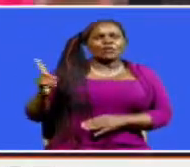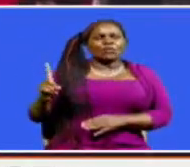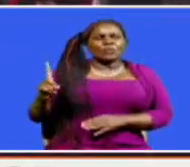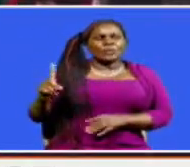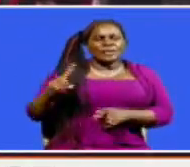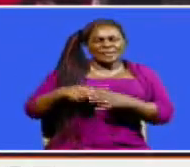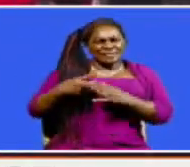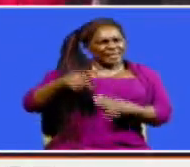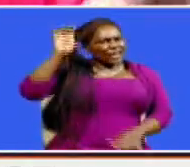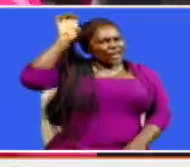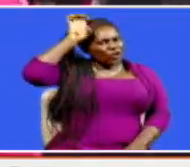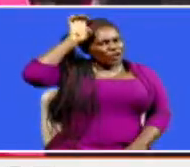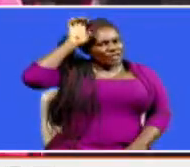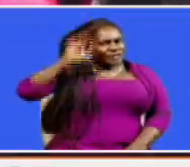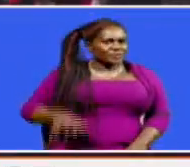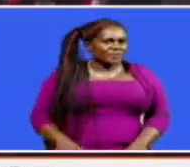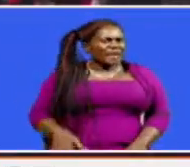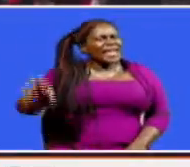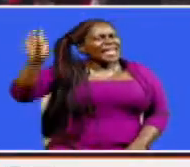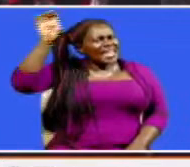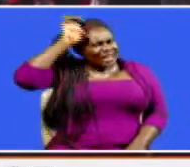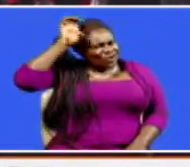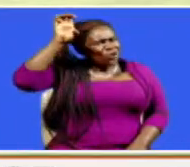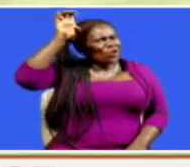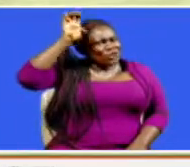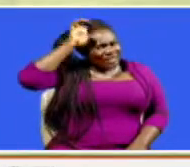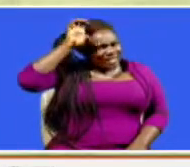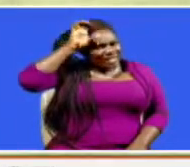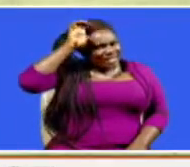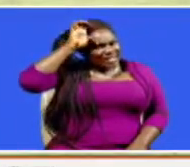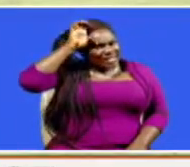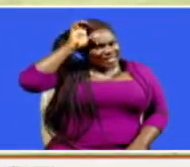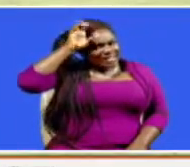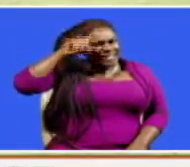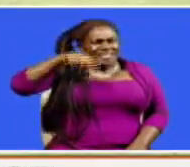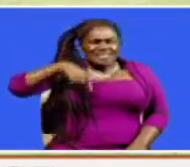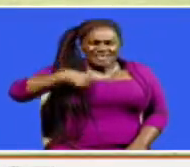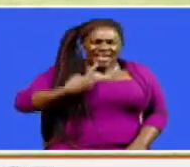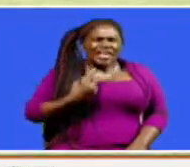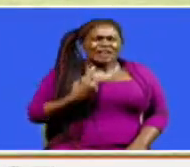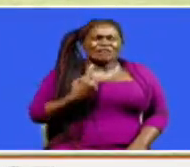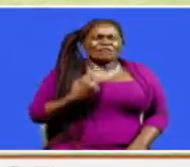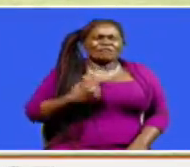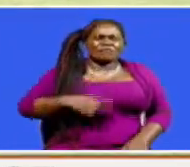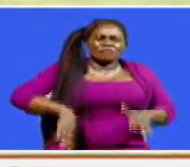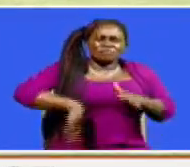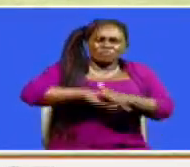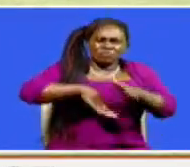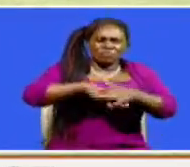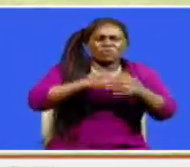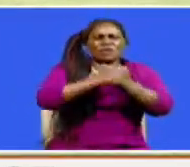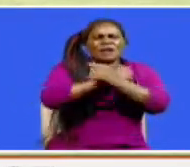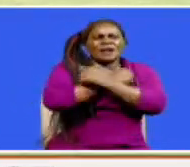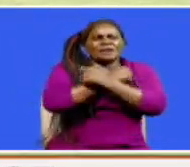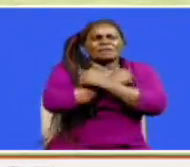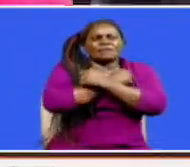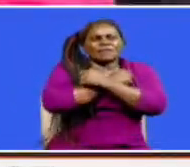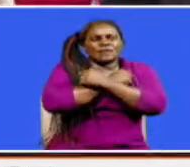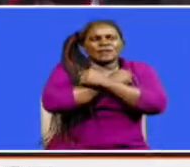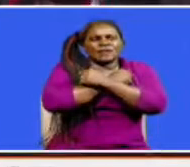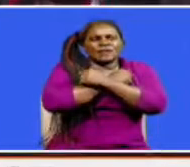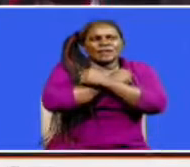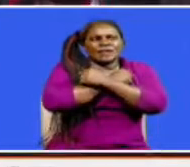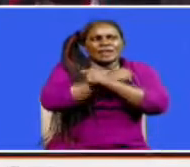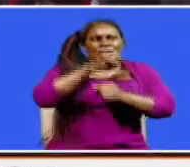na wakachukua Eldoret. Eldoret sisi hatuwezi toka hapa, sisi ndio fans wa mpira. Hatuwezi toka hapa kwenda